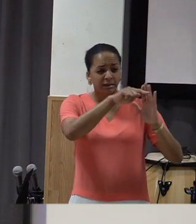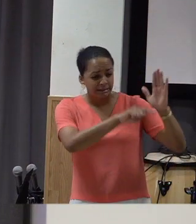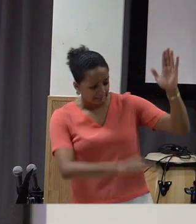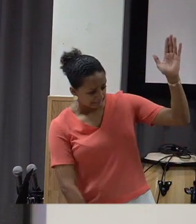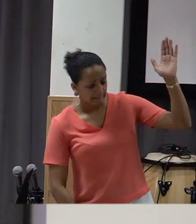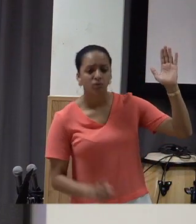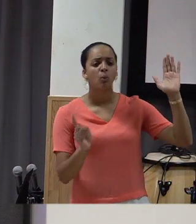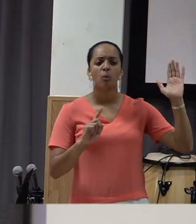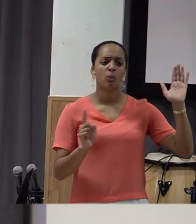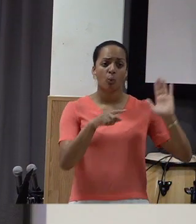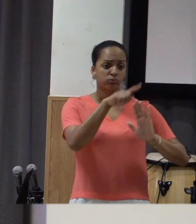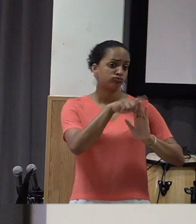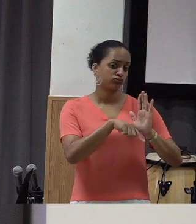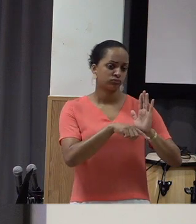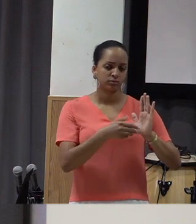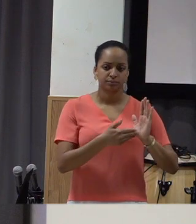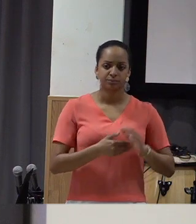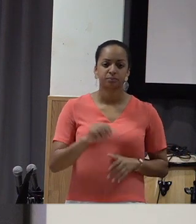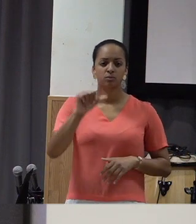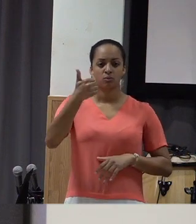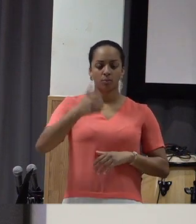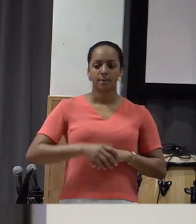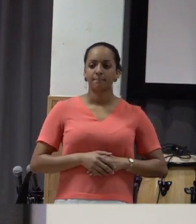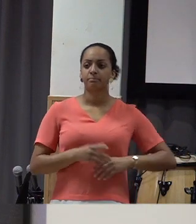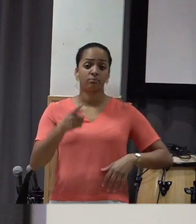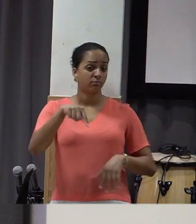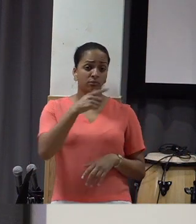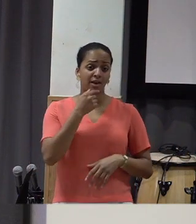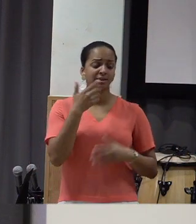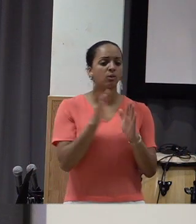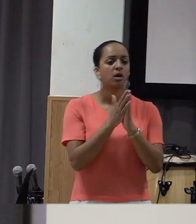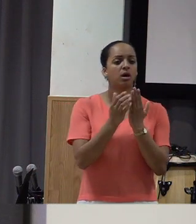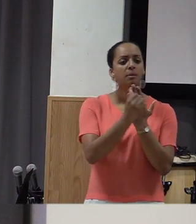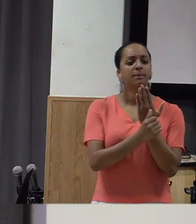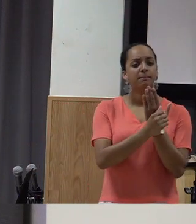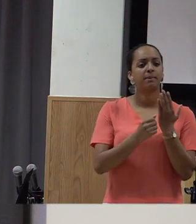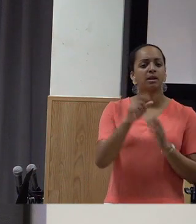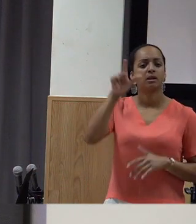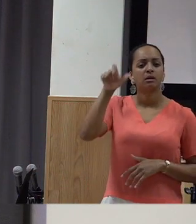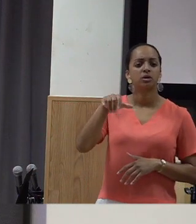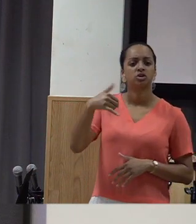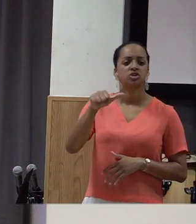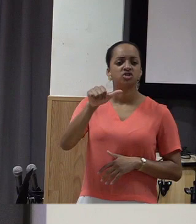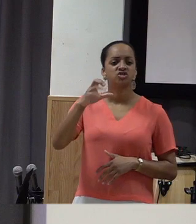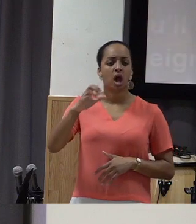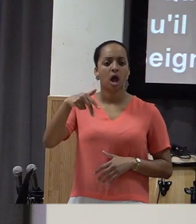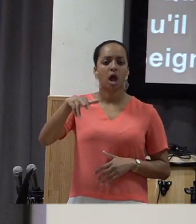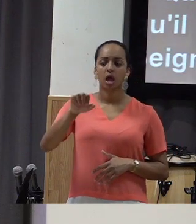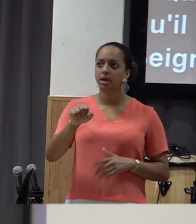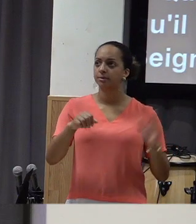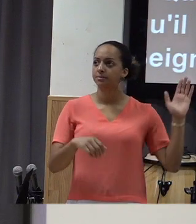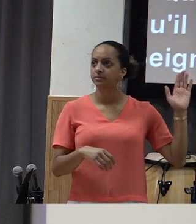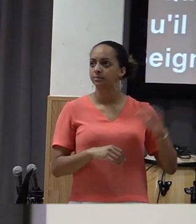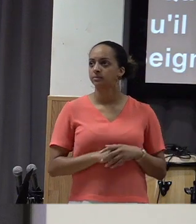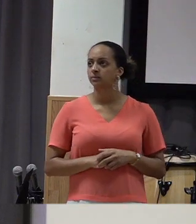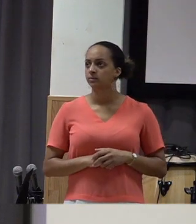première des choses que j'ai relevées et que nous allons voir ensemble, si vous prenez vos Bibles, c'est Jacques chapitre 1, versets 6 et 8. Prenez vos